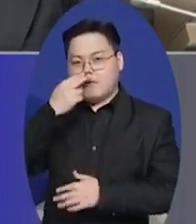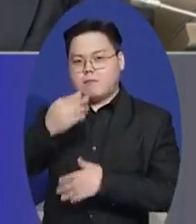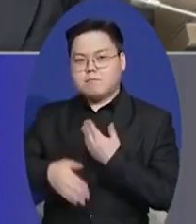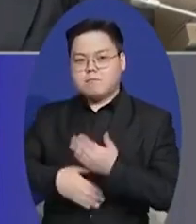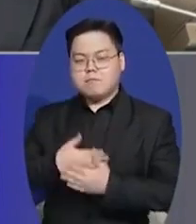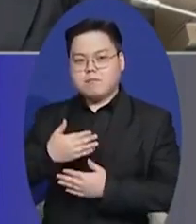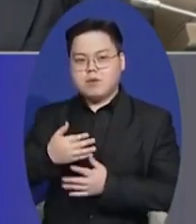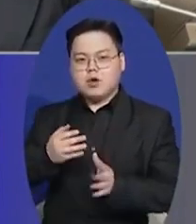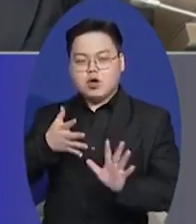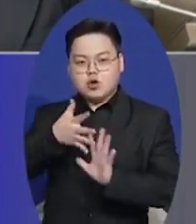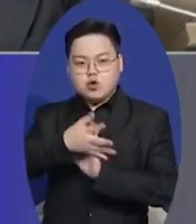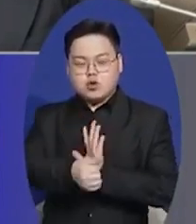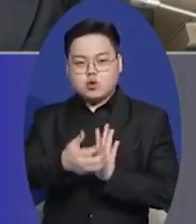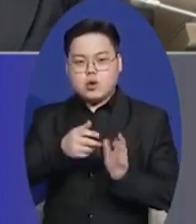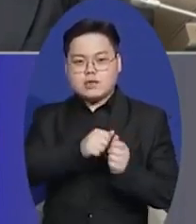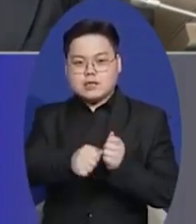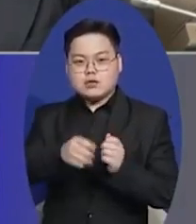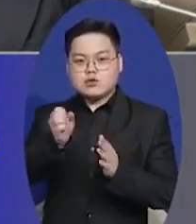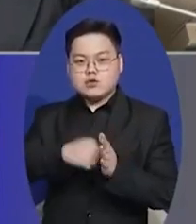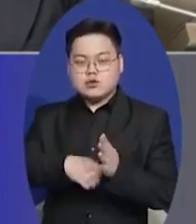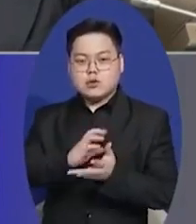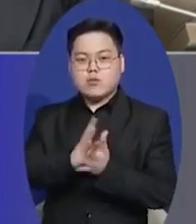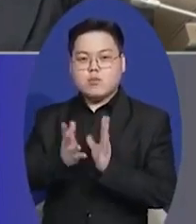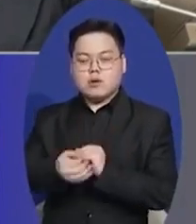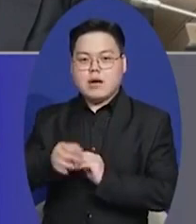шинээр нартай ингээ тойрог тойрог руу